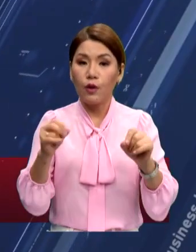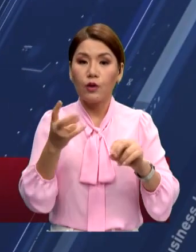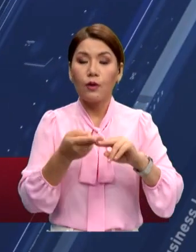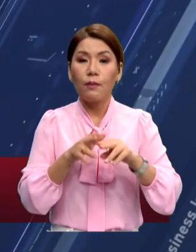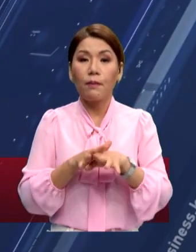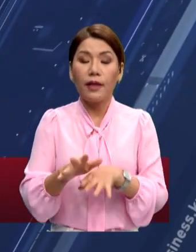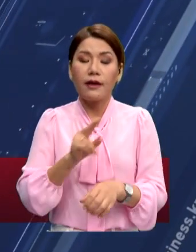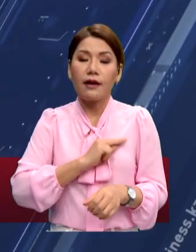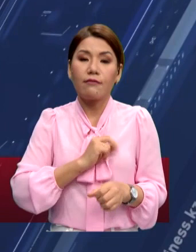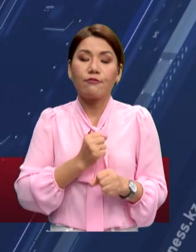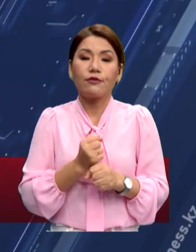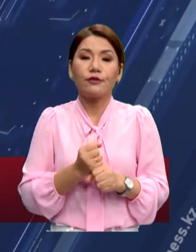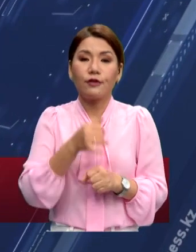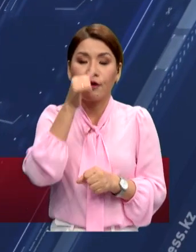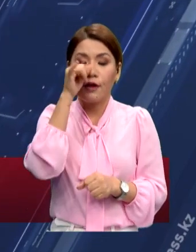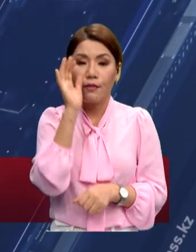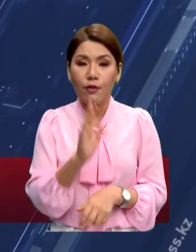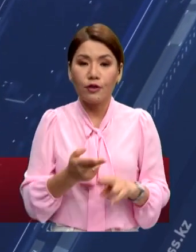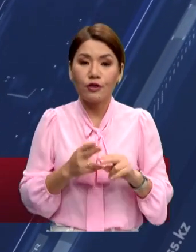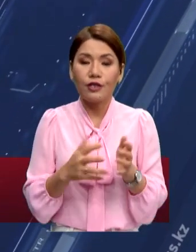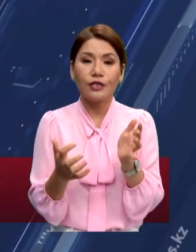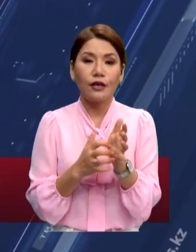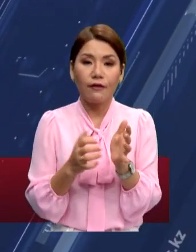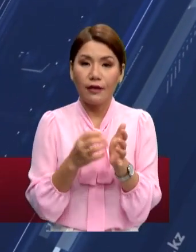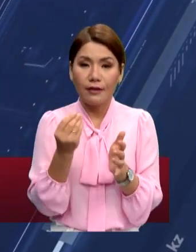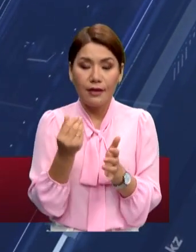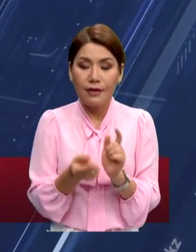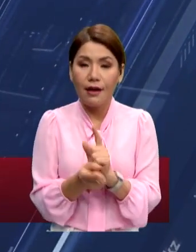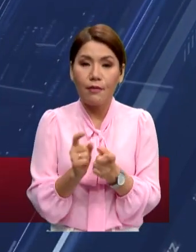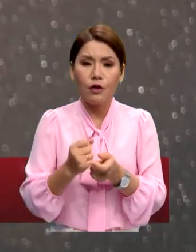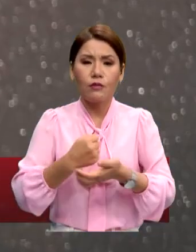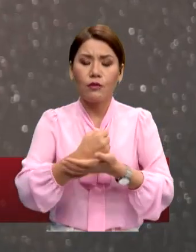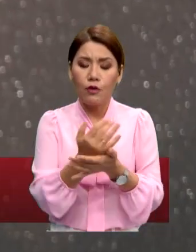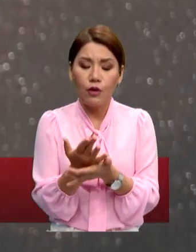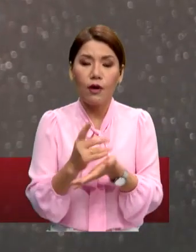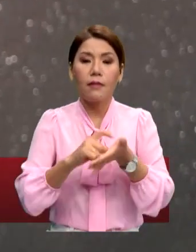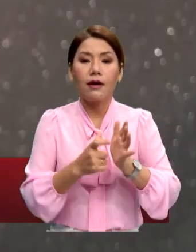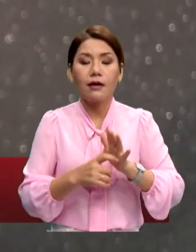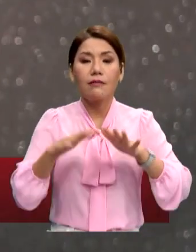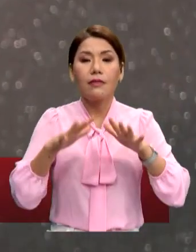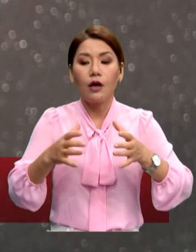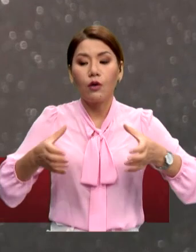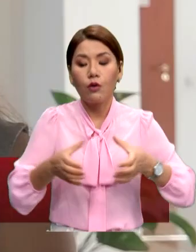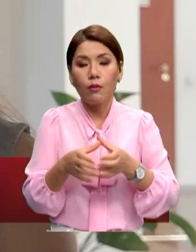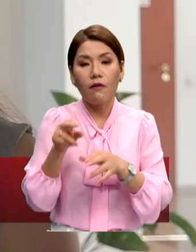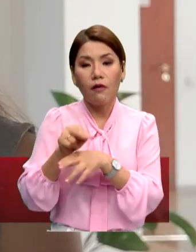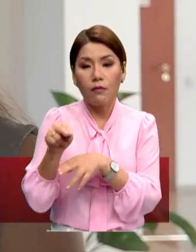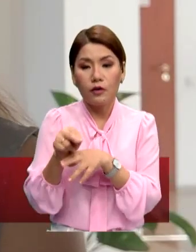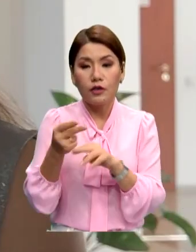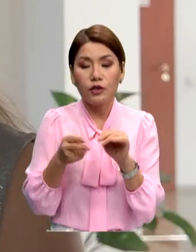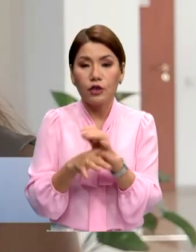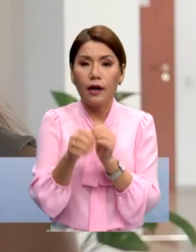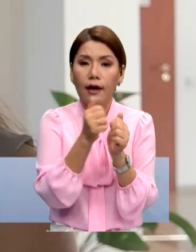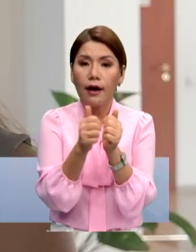полноценно работать молодой предприниматель не может. Не хватает денег на оборудование и помещения для группового обучения. Это персонально